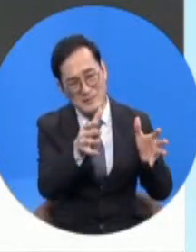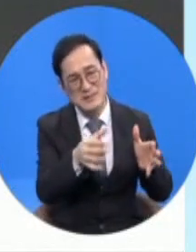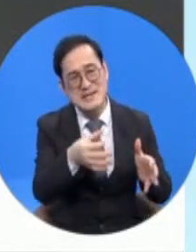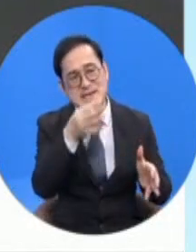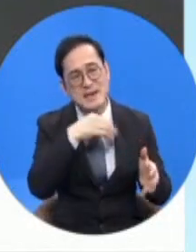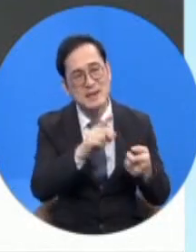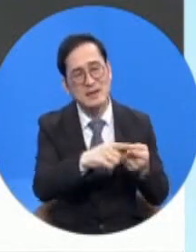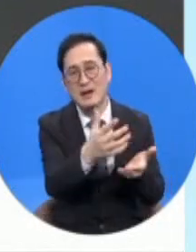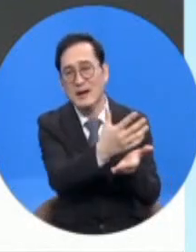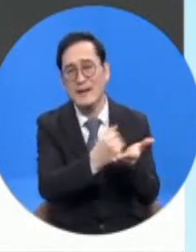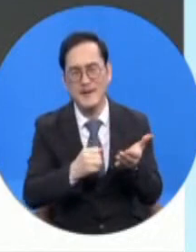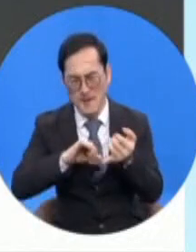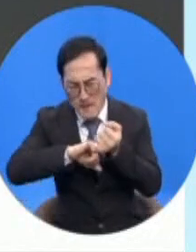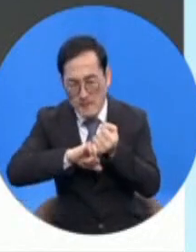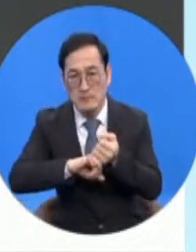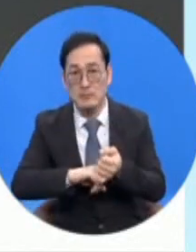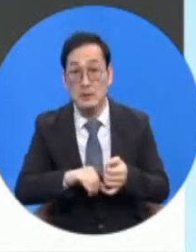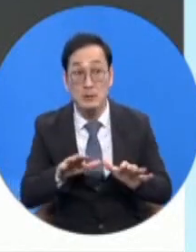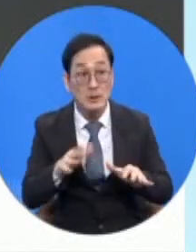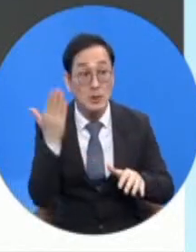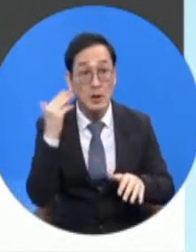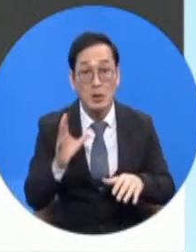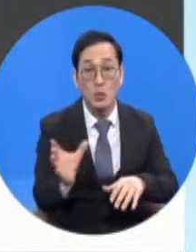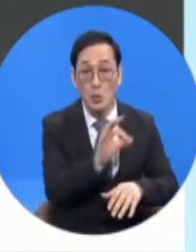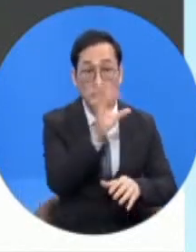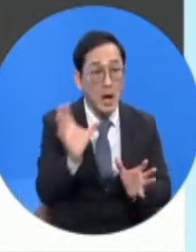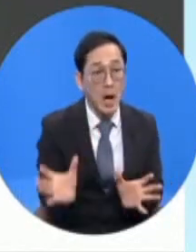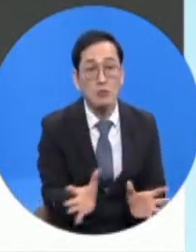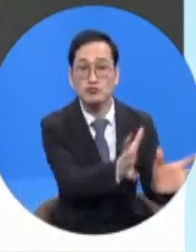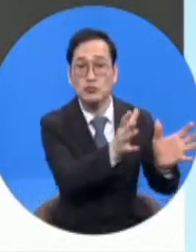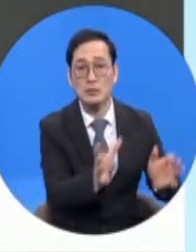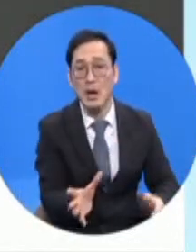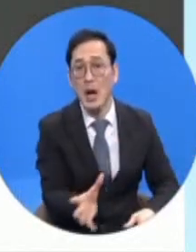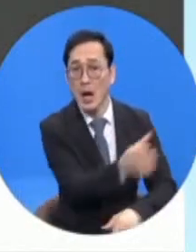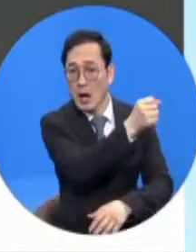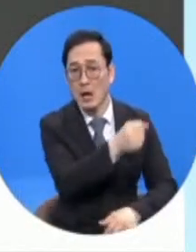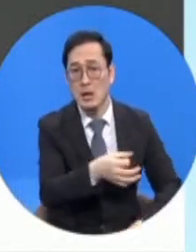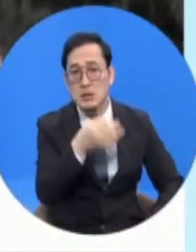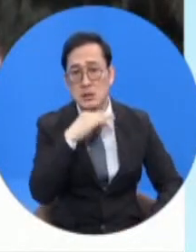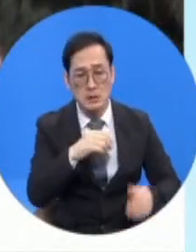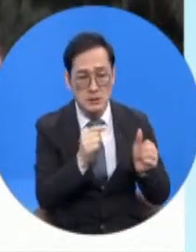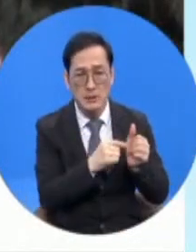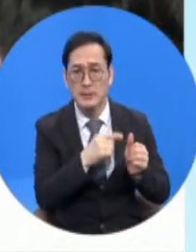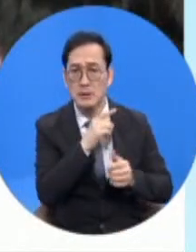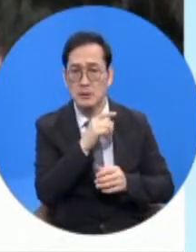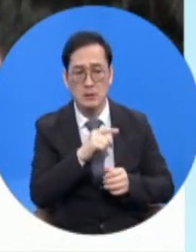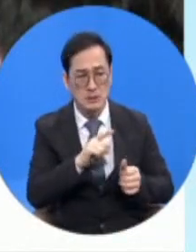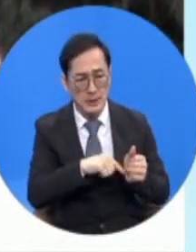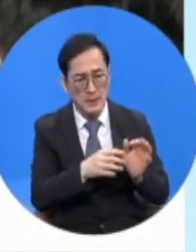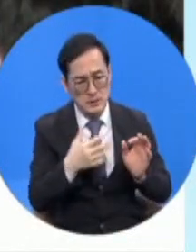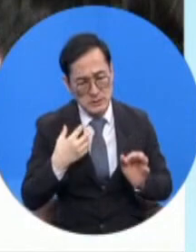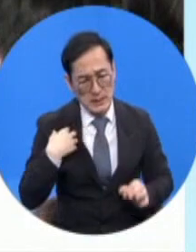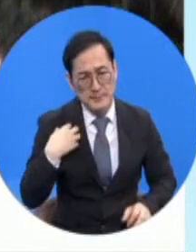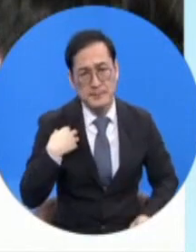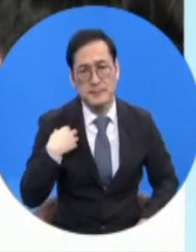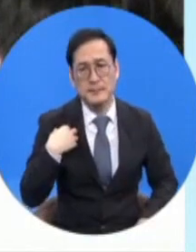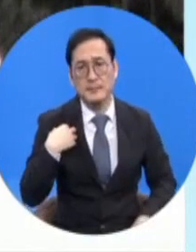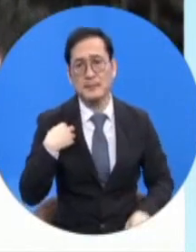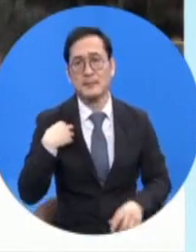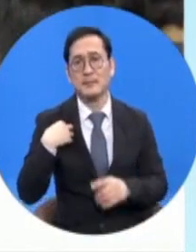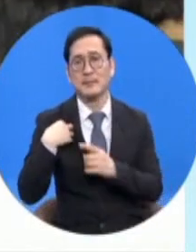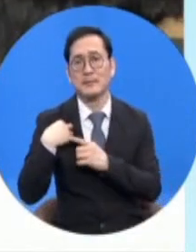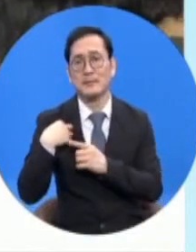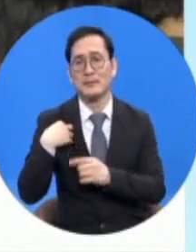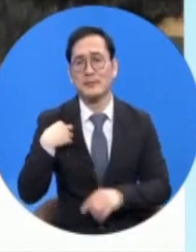자리도 아니고 이번에 대장동 사건과 관련해가지고 이런 비리들이 계속 드러나는데 개발 이익 환수를 언급하는 게 본인도 조금 민망하시지